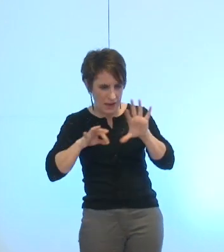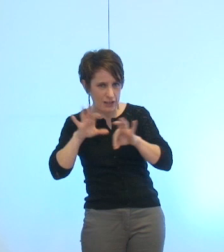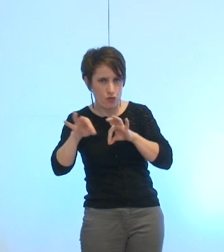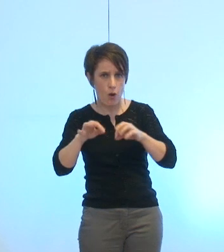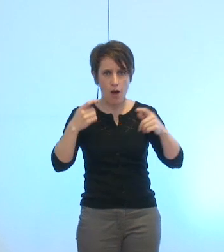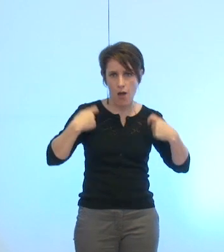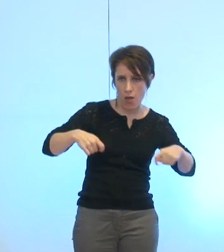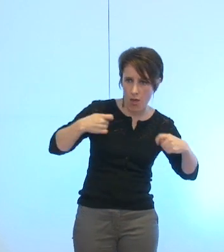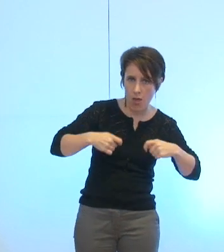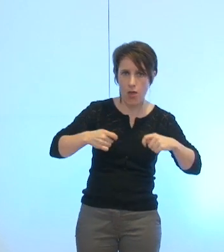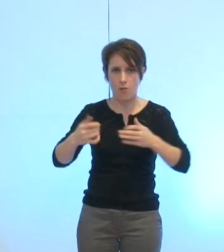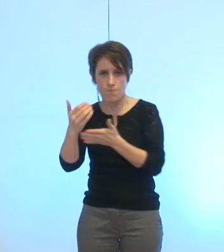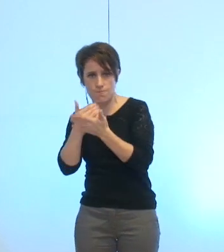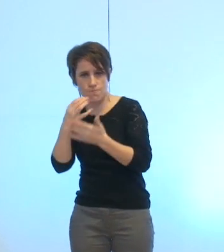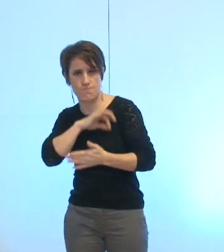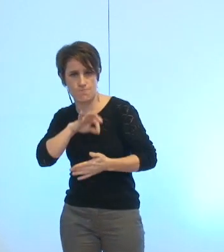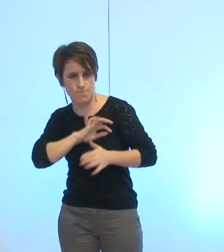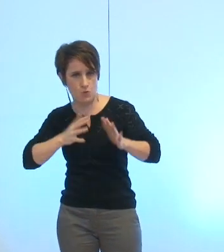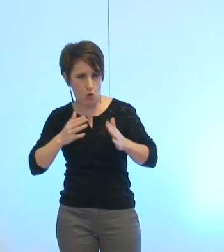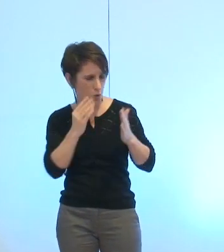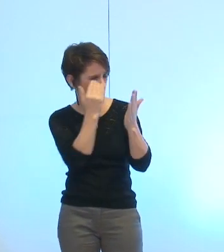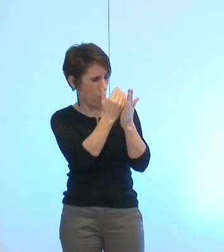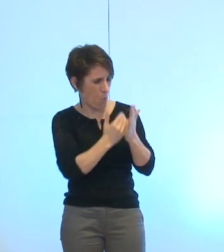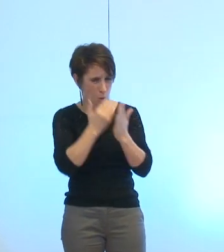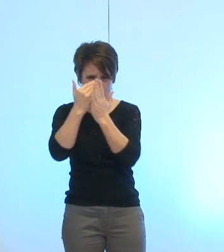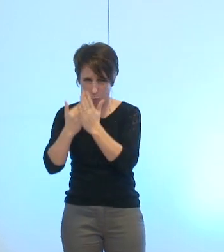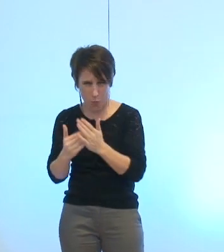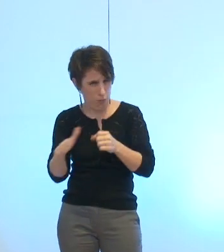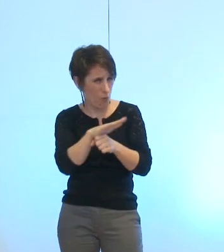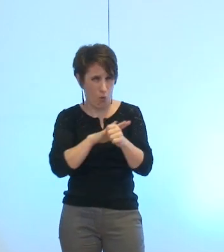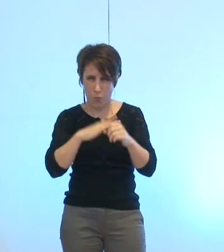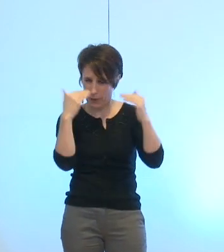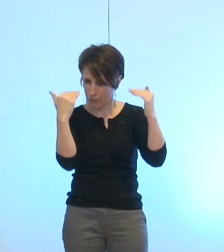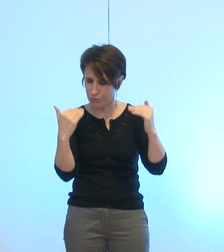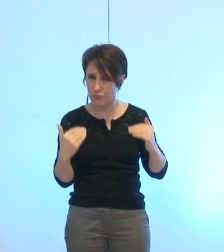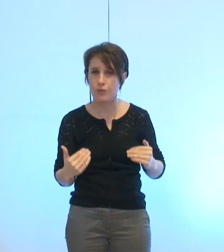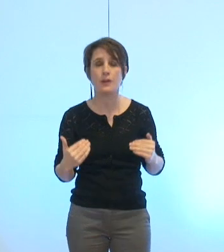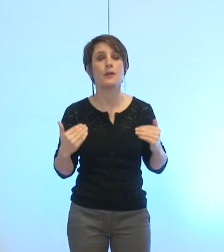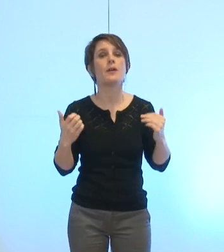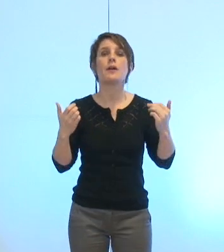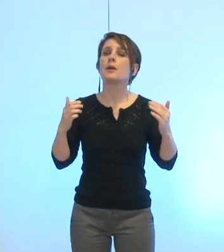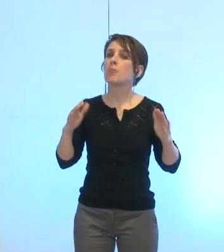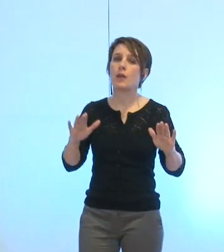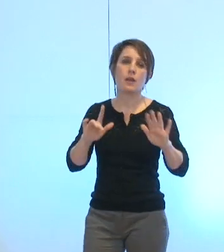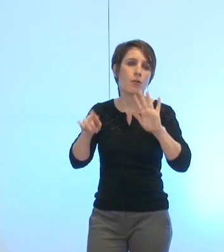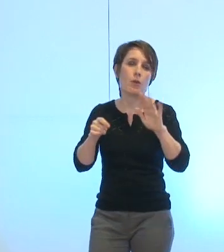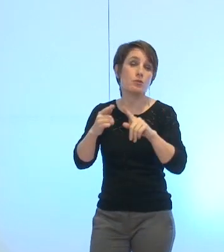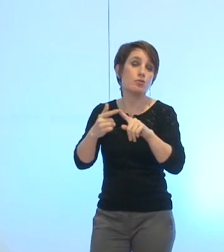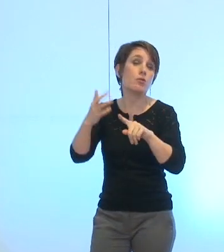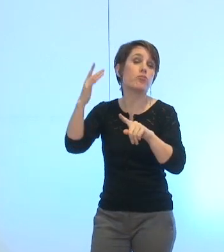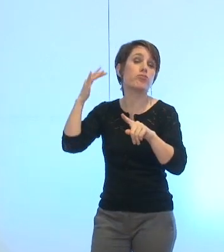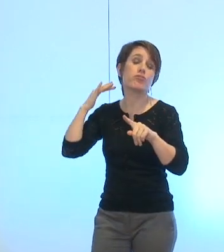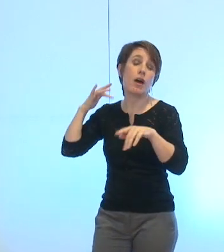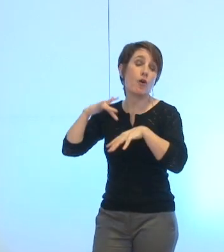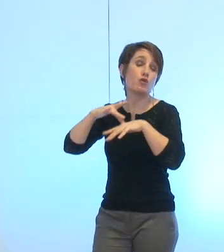plus anodins y sont notés mais il ne s'agit pas pour nous de refaire les débac ayant été à l'origine de ces